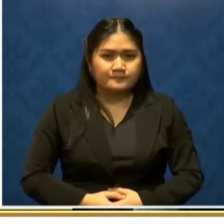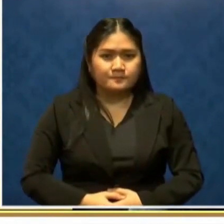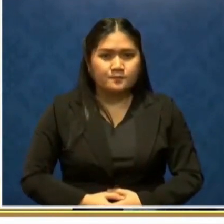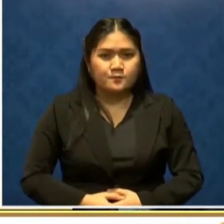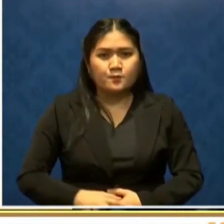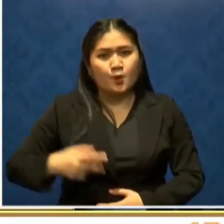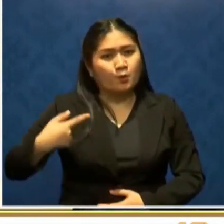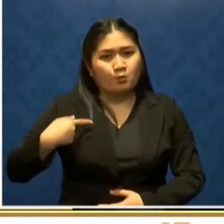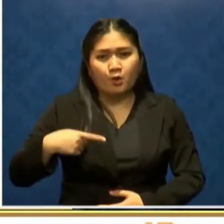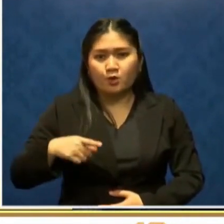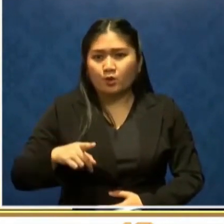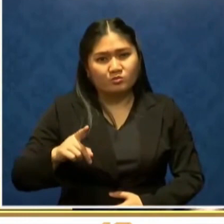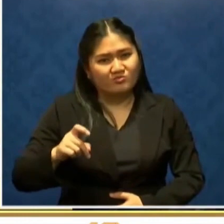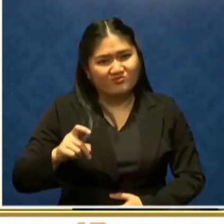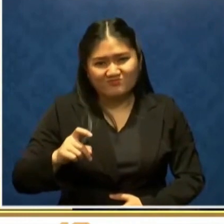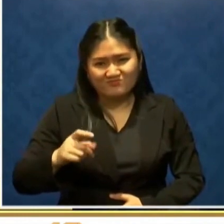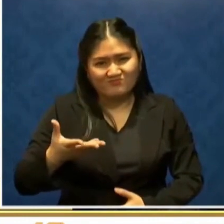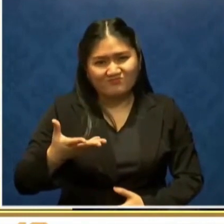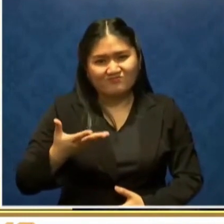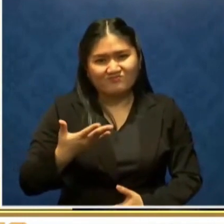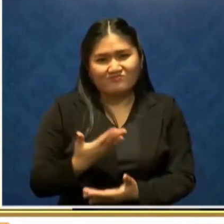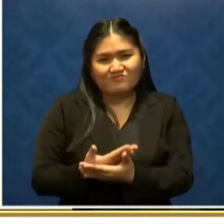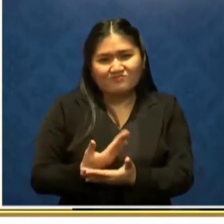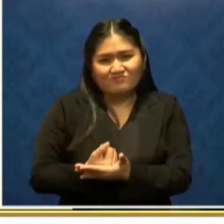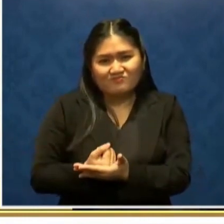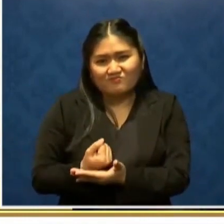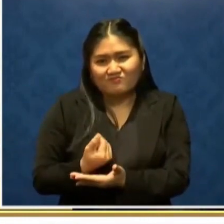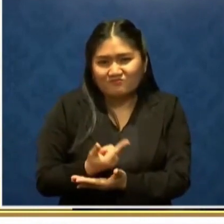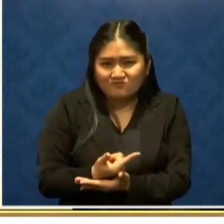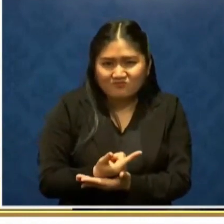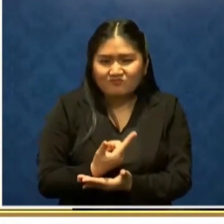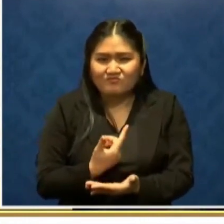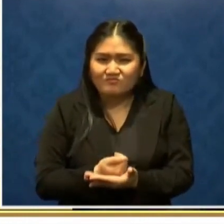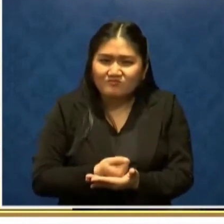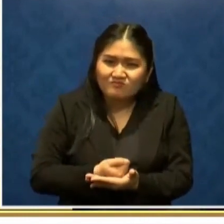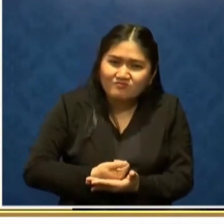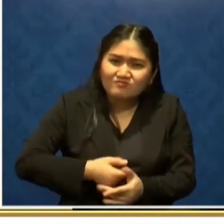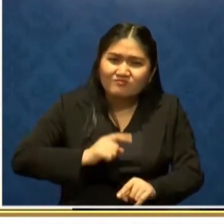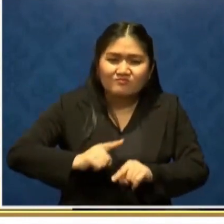ผปยวไปอย่างหนึ่งข้างขชีพการายได้ประจำจัหวด belangrijk